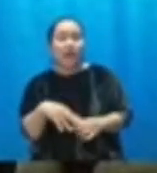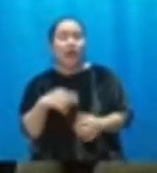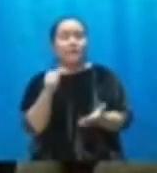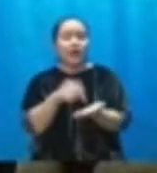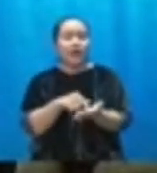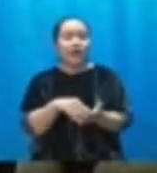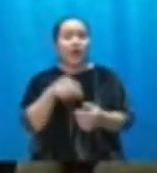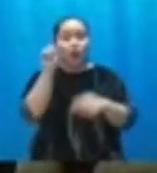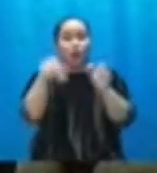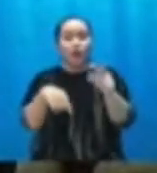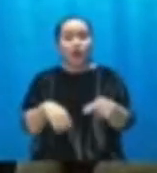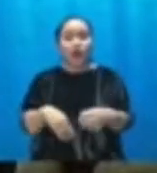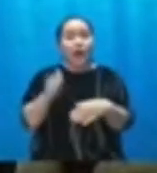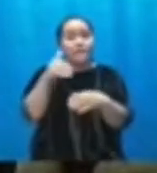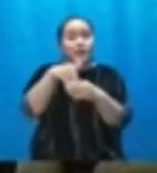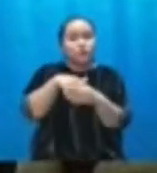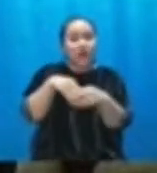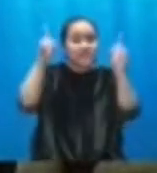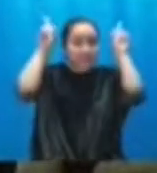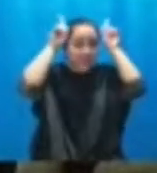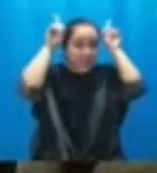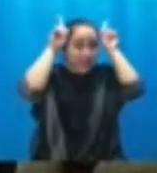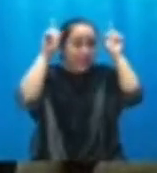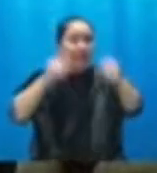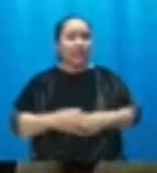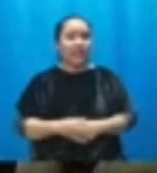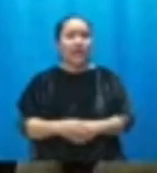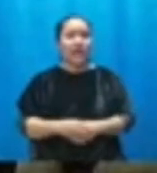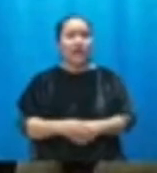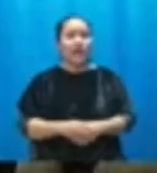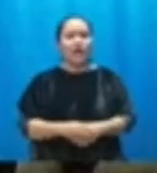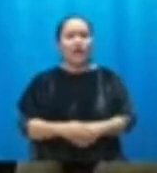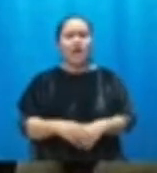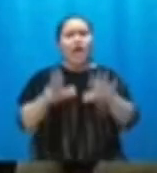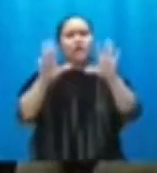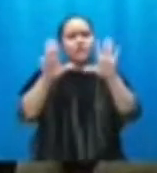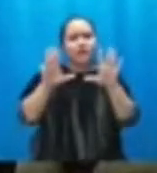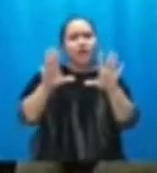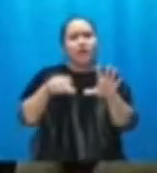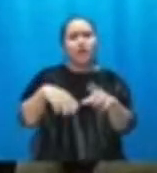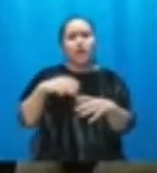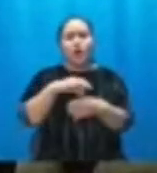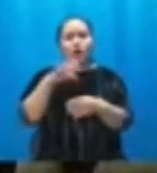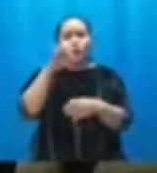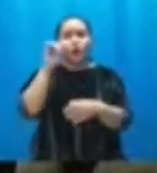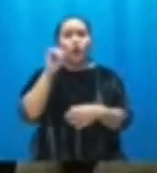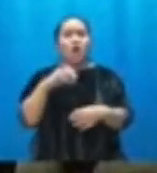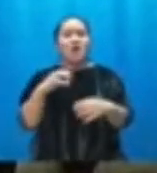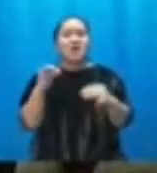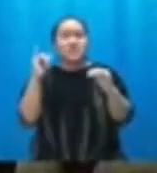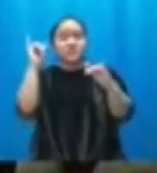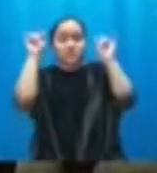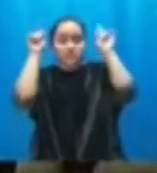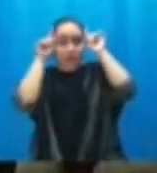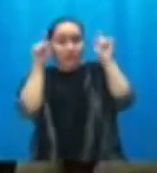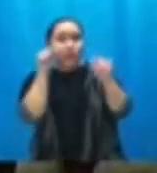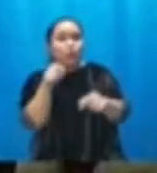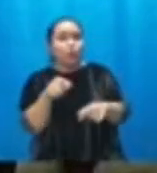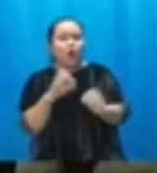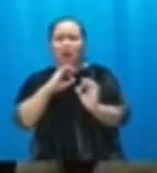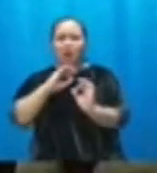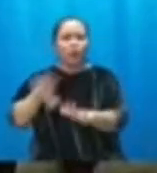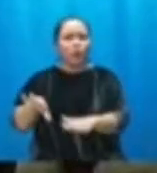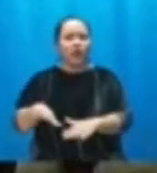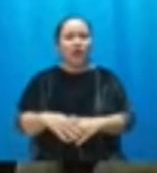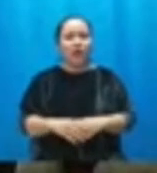biasa sembilan orang 19 rojati tuh langsung keluar Hai